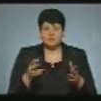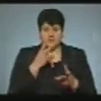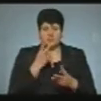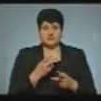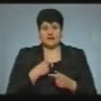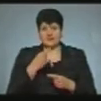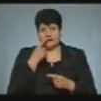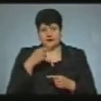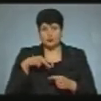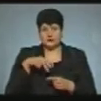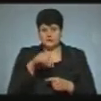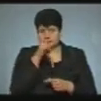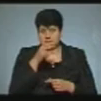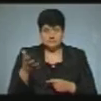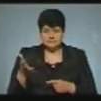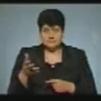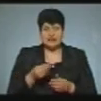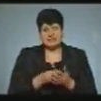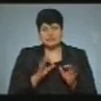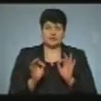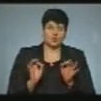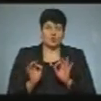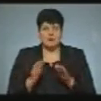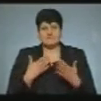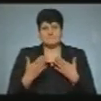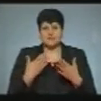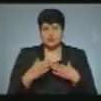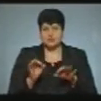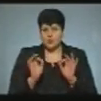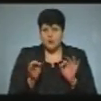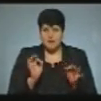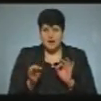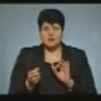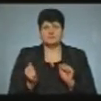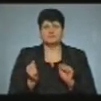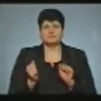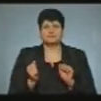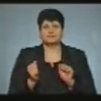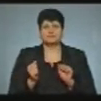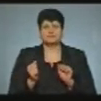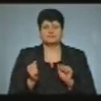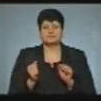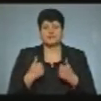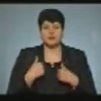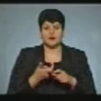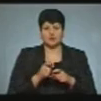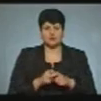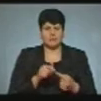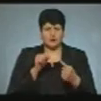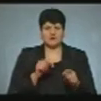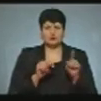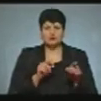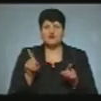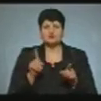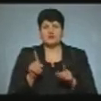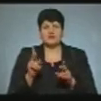дуже далеко не зайду. Ціни більш-менш нормальні, відношення нормальне. Я дуже противник того, щоб щось там